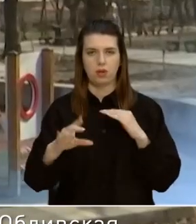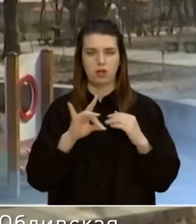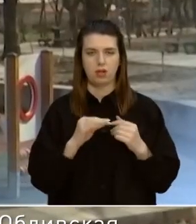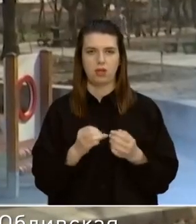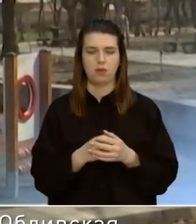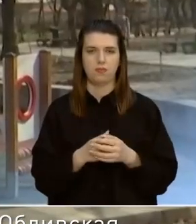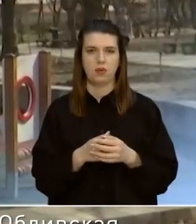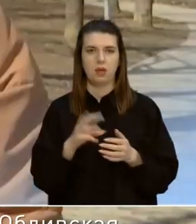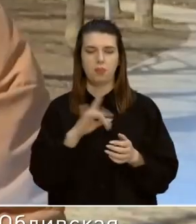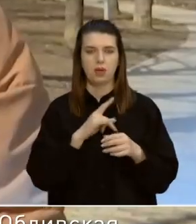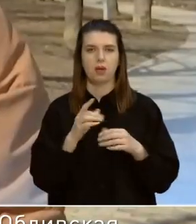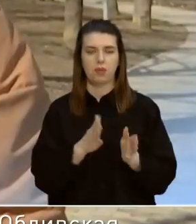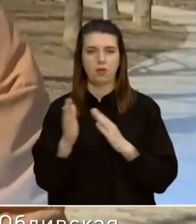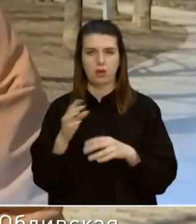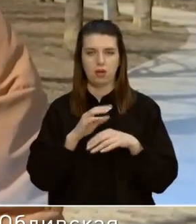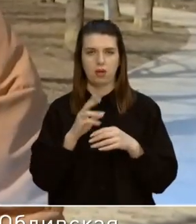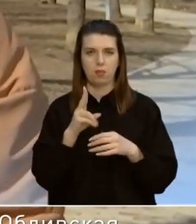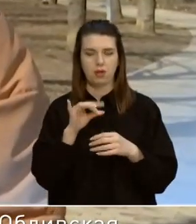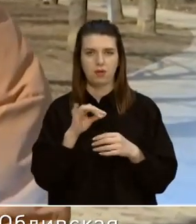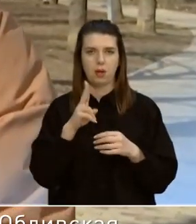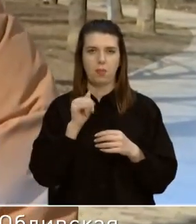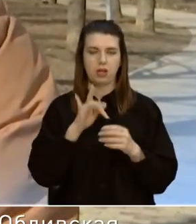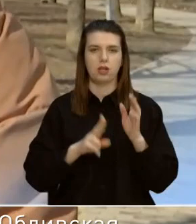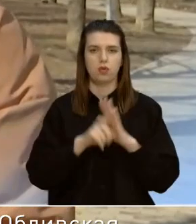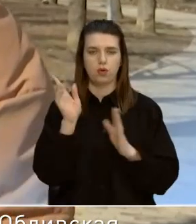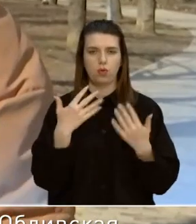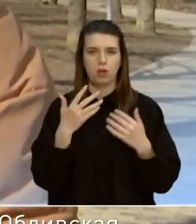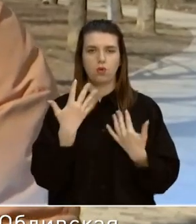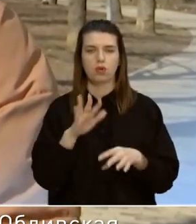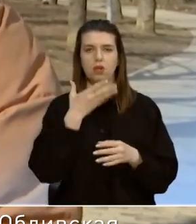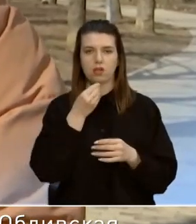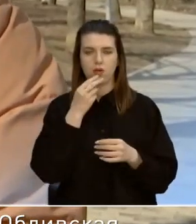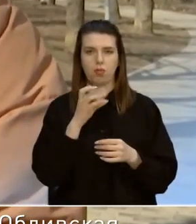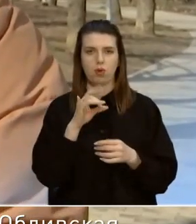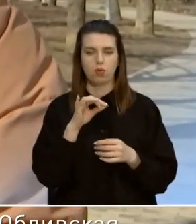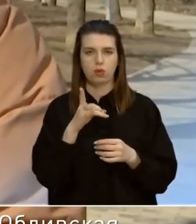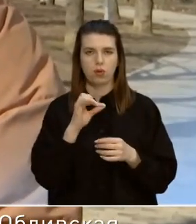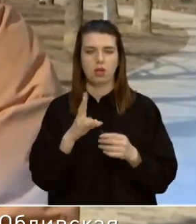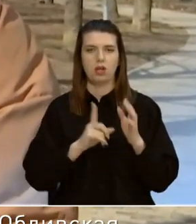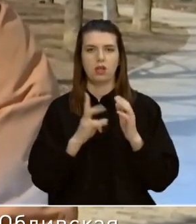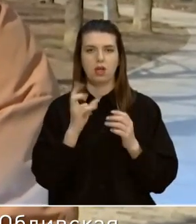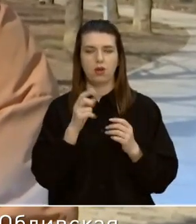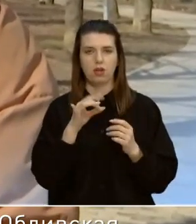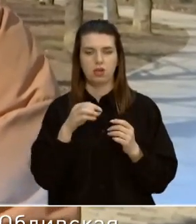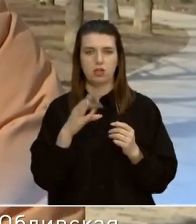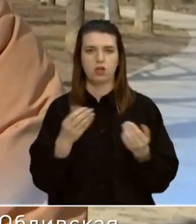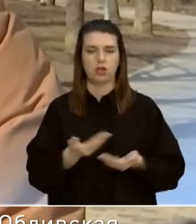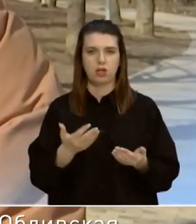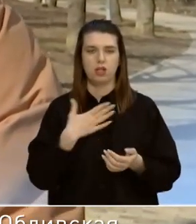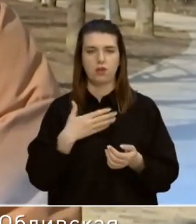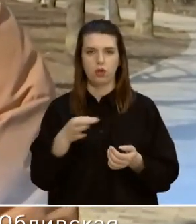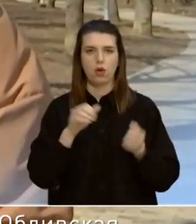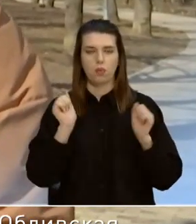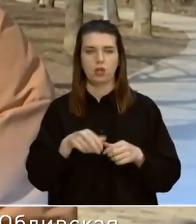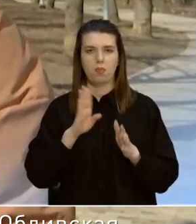покрытие. Мы привели в порядок запущенный парк, который очень давно просил благоустройства. И теперь, наконец, жители нашего